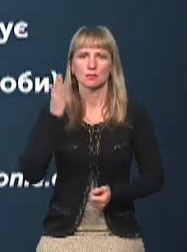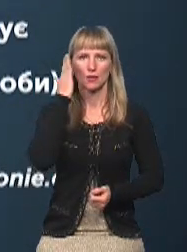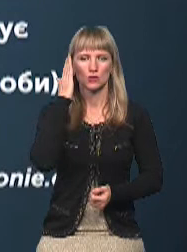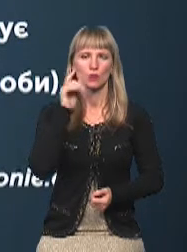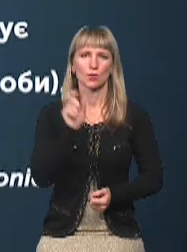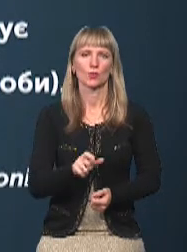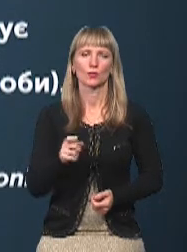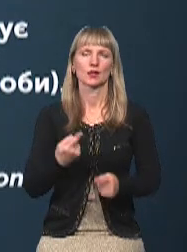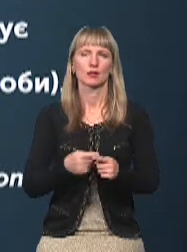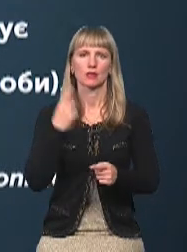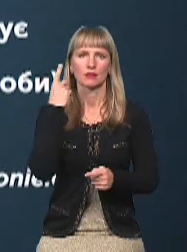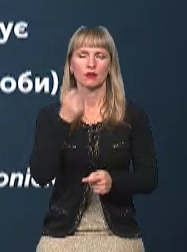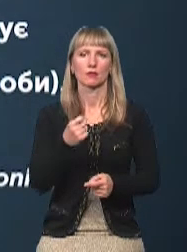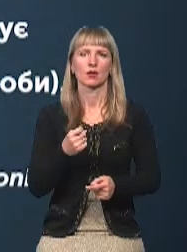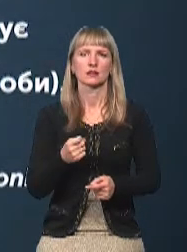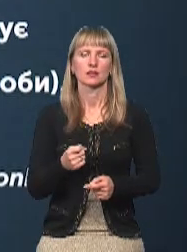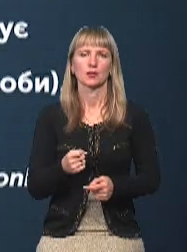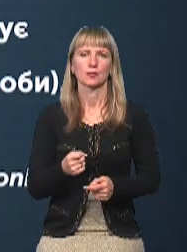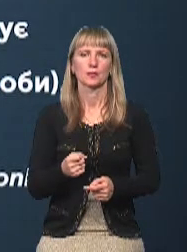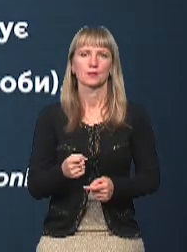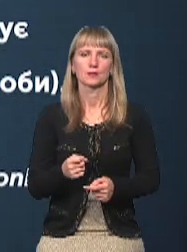Це інформація з інформаційного ресурсу